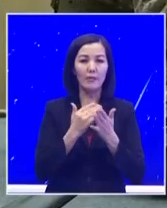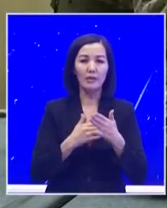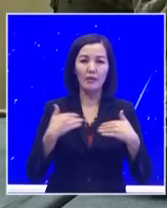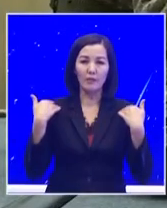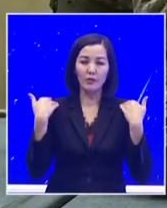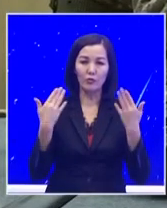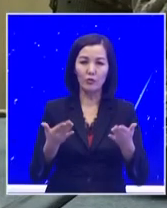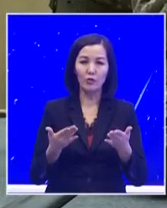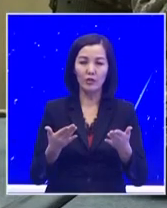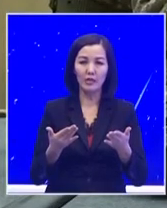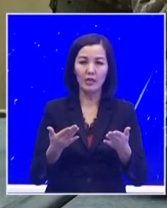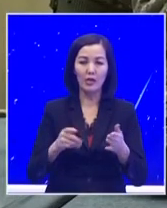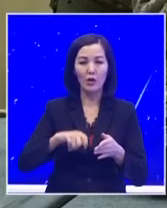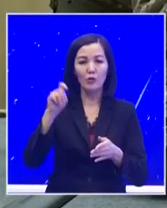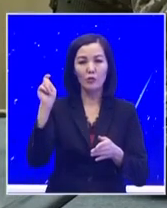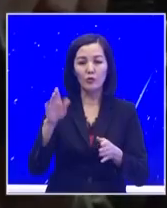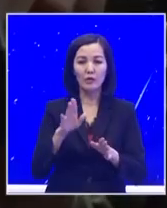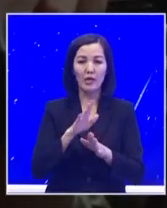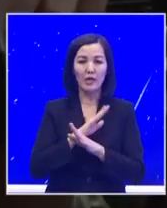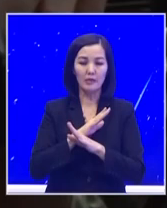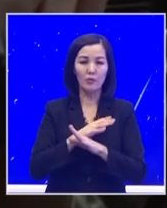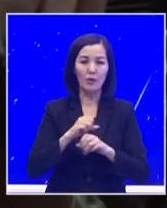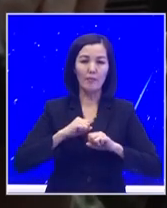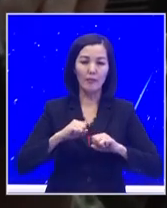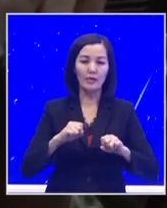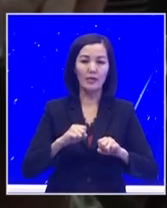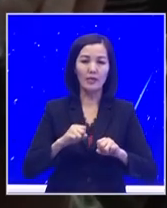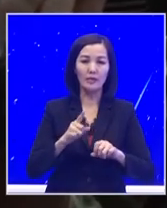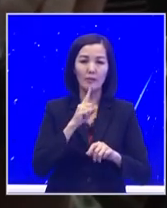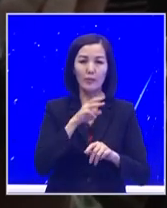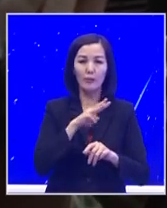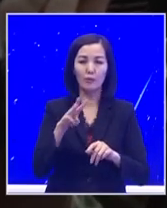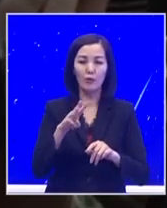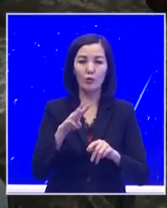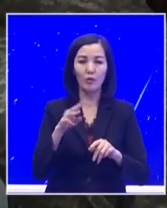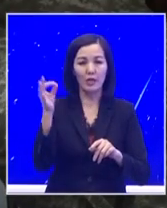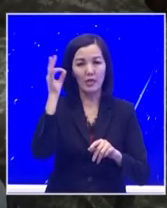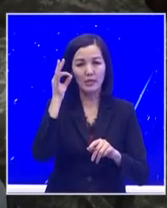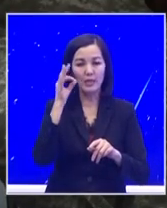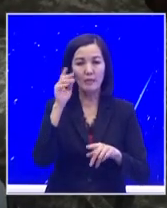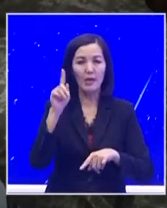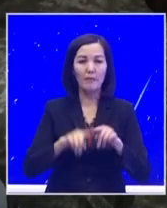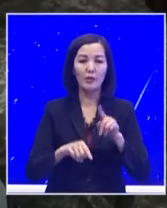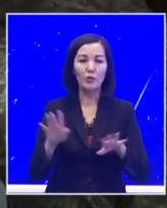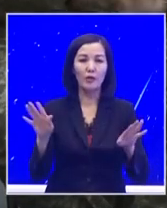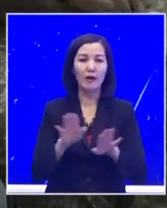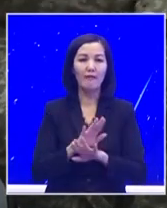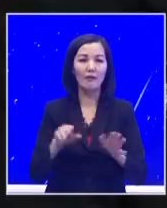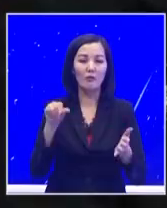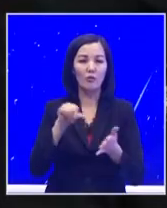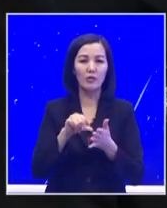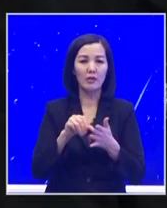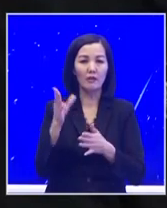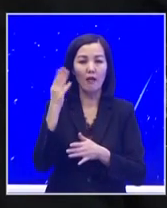бағдарламасын ұсынды. Қан майданда көз жұмған сарбаздарды үнсіздікпен еске алып, әскери патриоттық әндер орындалды. Айта кетейік,